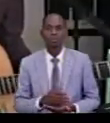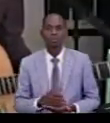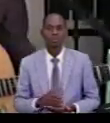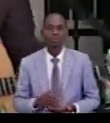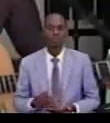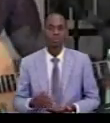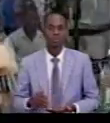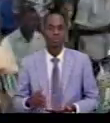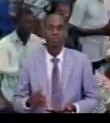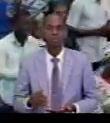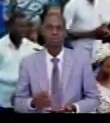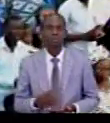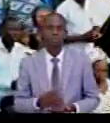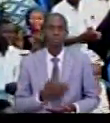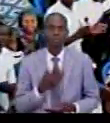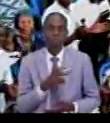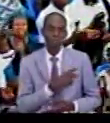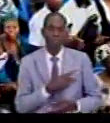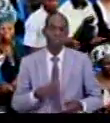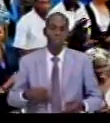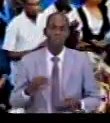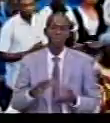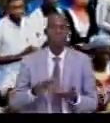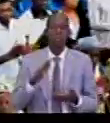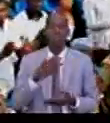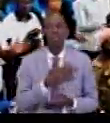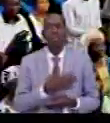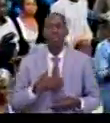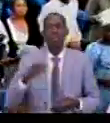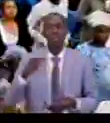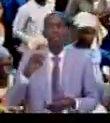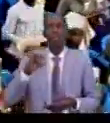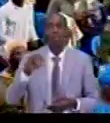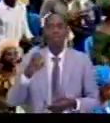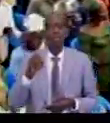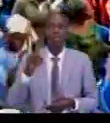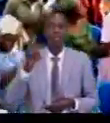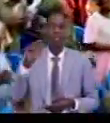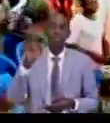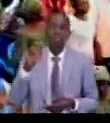Ensemble, roi de gloire et de majesté.